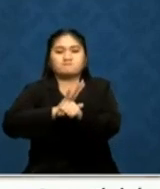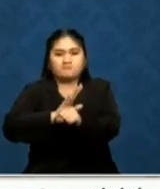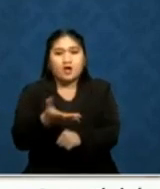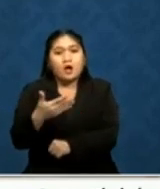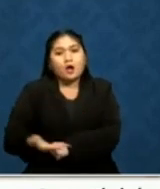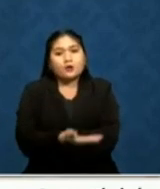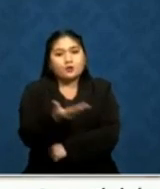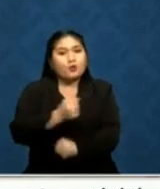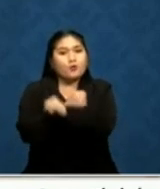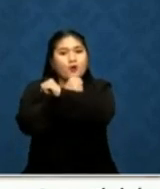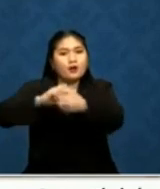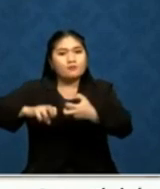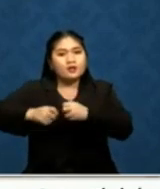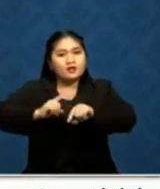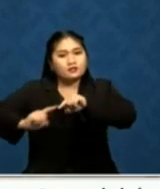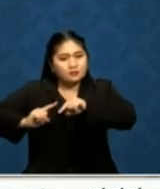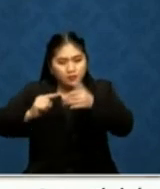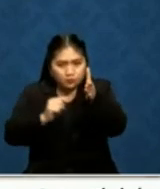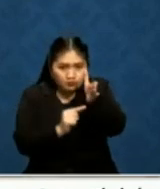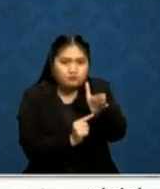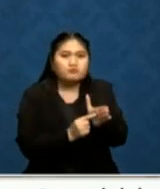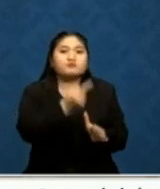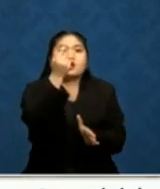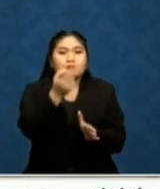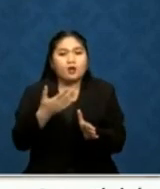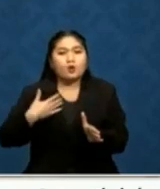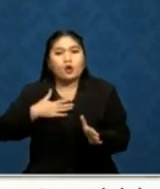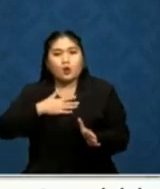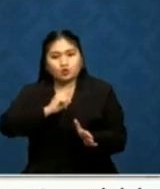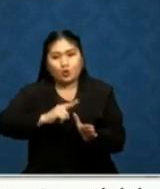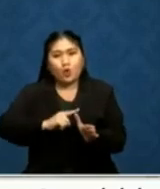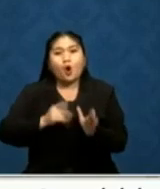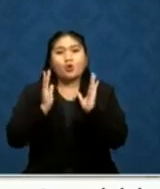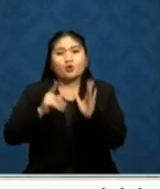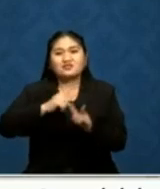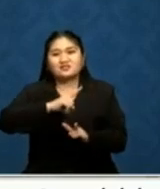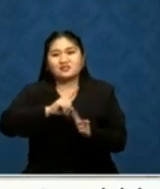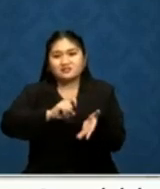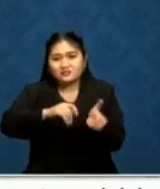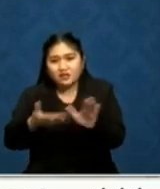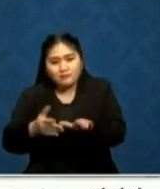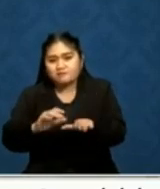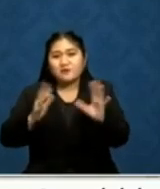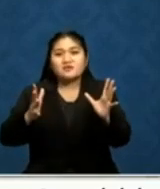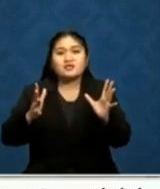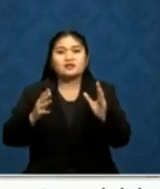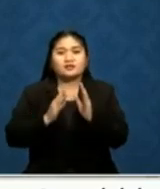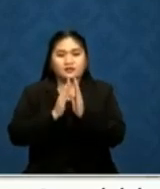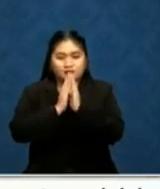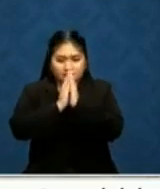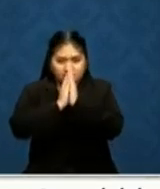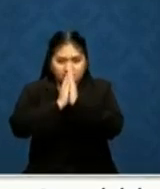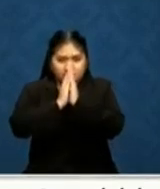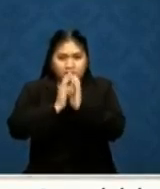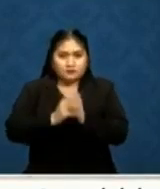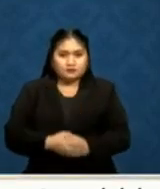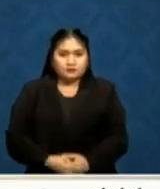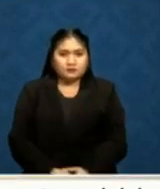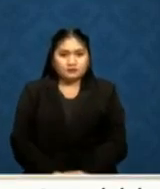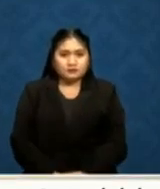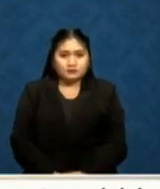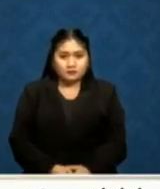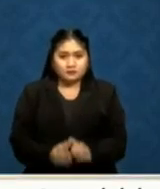ให้เราสามารถป้องกันปัญหาได้ตั้งแต่จุดเริ่มต้นและเราอาจจะไม่ต้องเสียใครไปจากเหตุการณ์เหล่านี้ขอบคุณค่ะ ขอบคุ